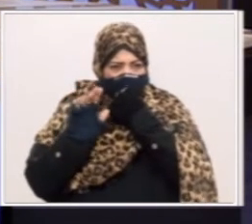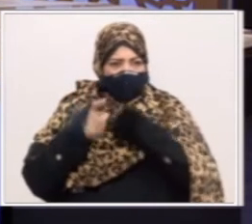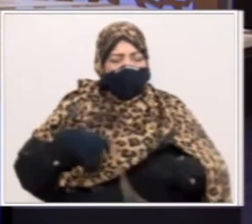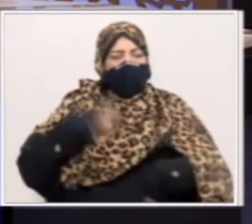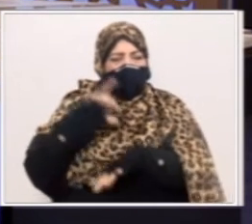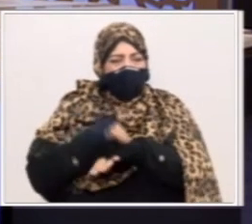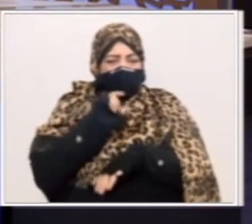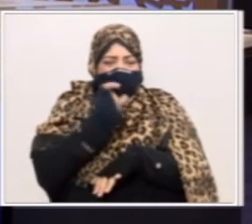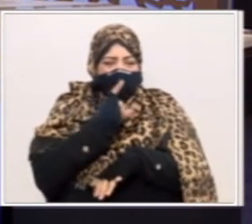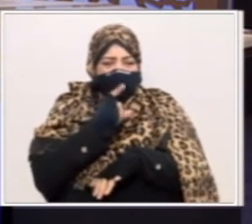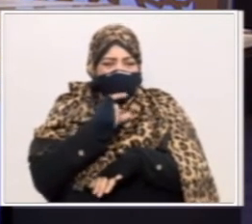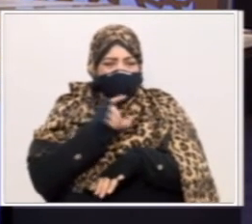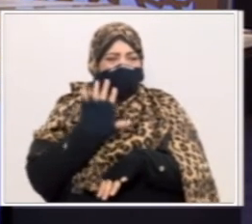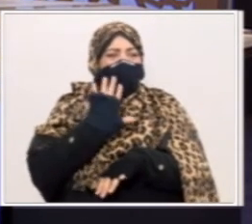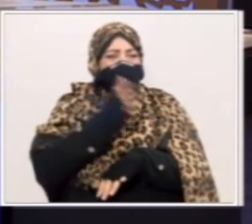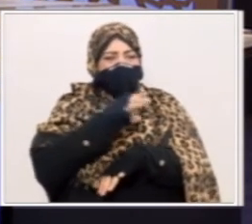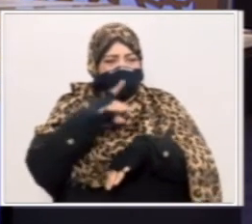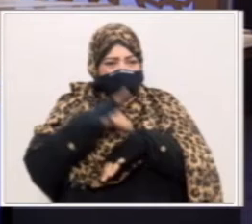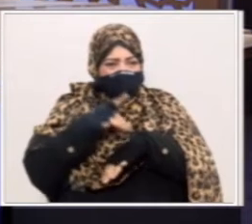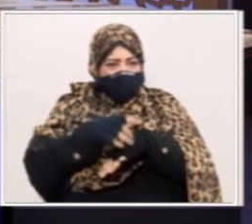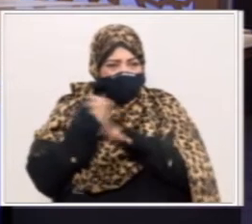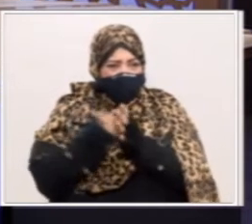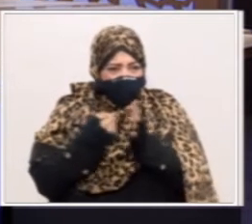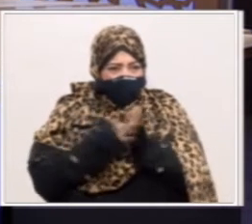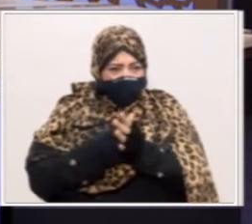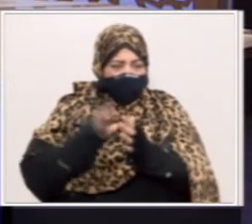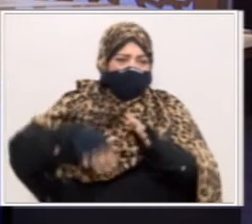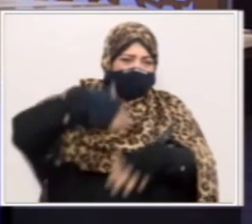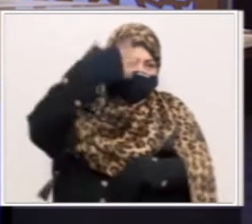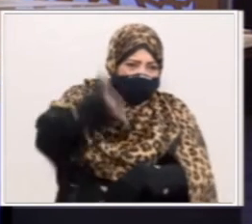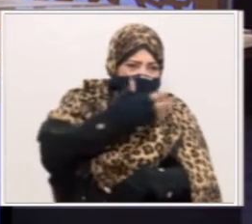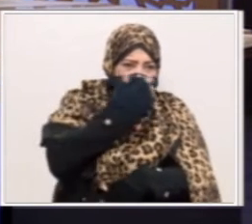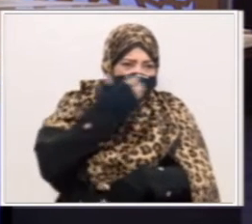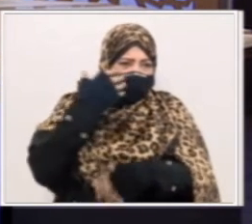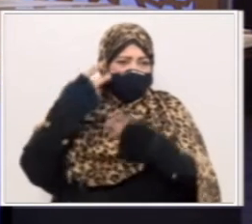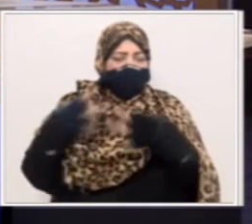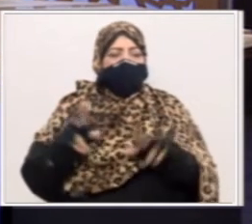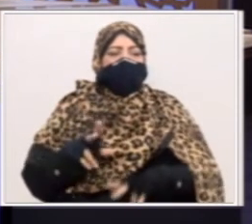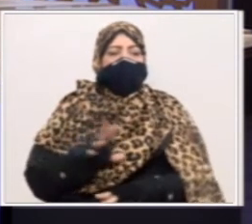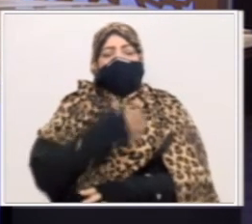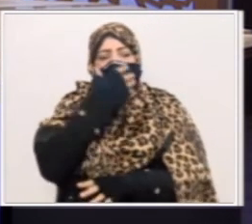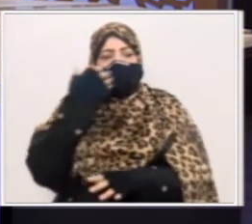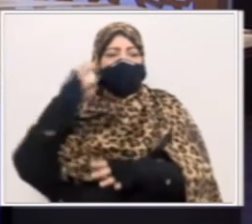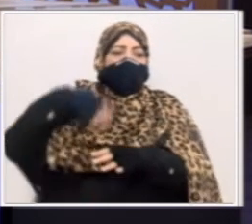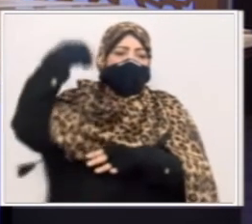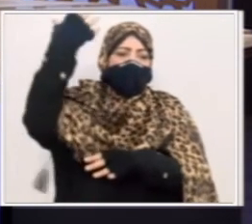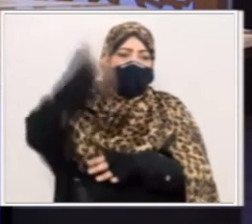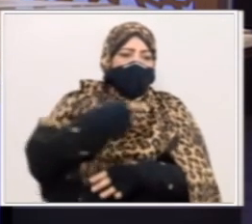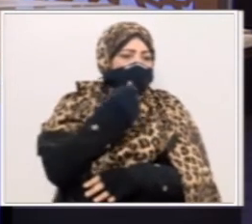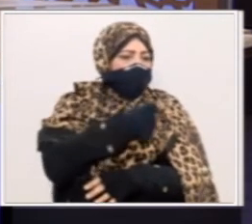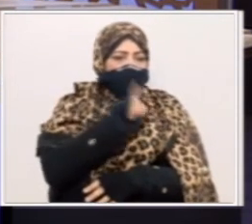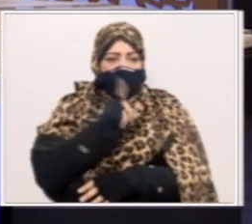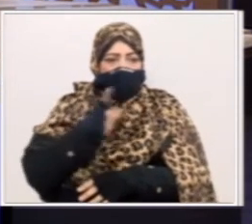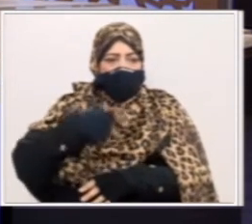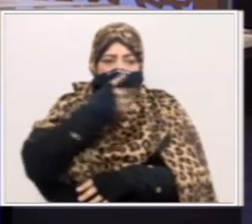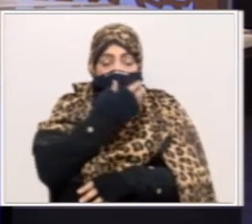كبيرا، هذا الذي يمنعه الطبيب من الصوم هذا ماشي يعطي فدية. أما من